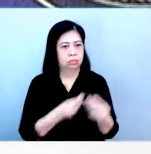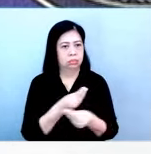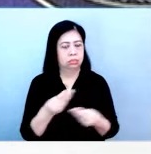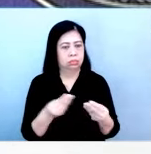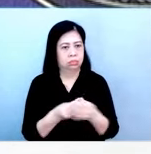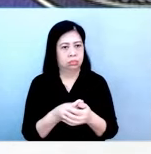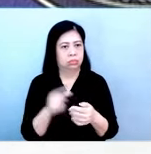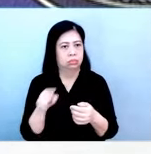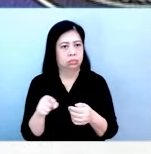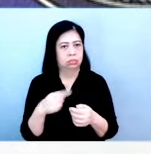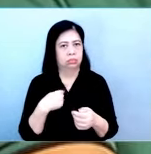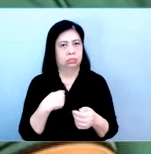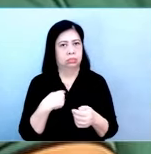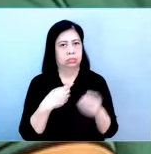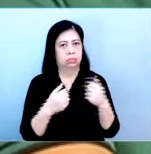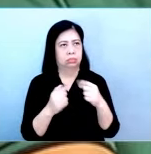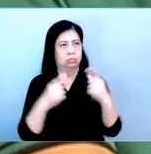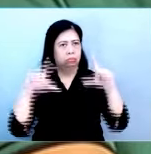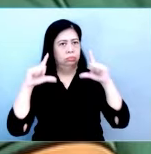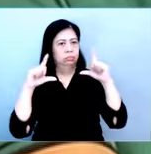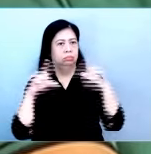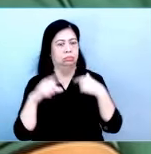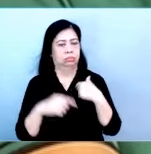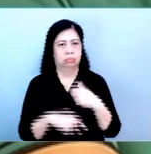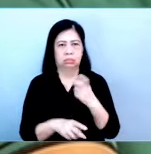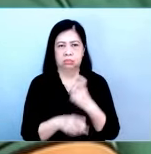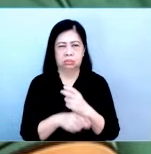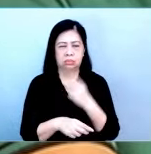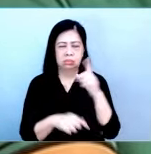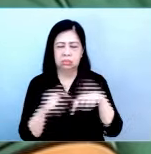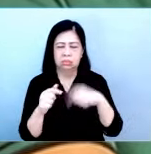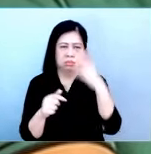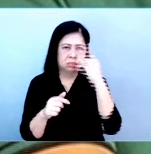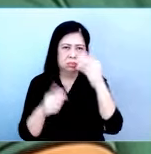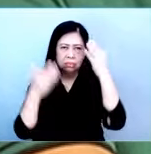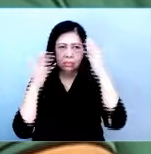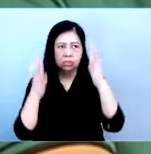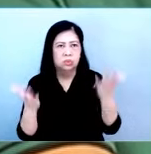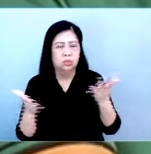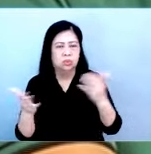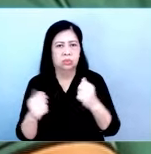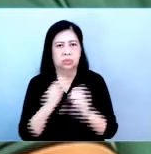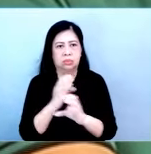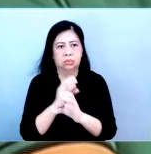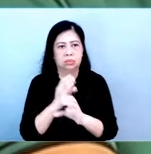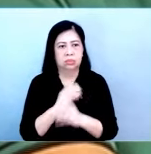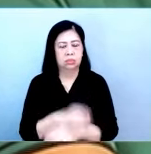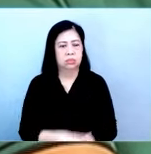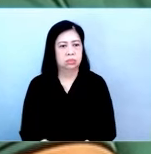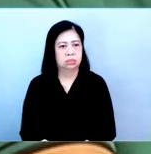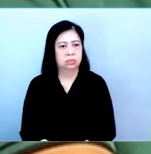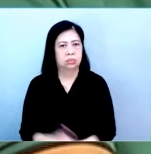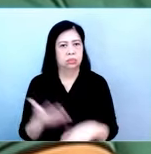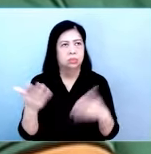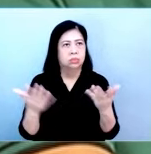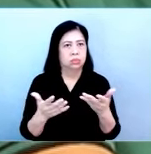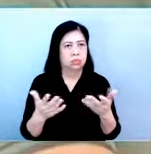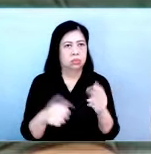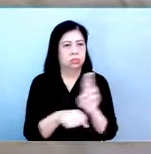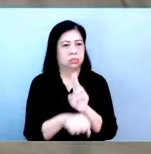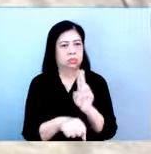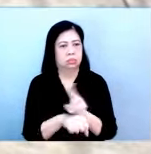is, ako po yung dinidiin nila. Ang hirap makatulog kasi di namin alam kung nasaan nga po yung sasakyan, kung saan po